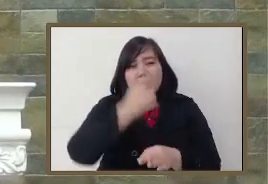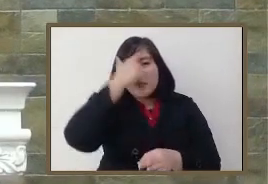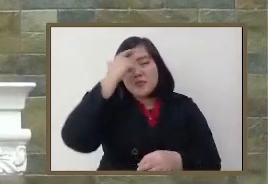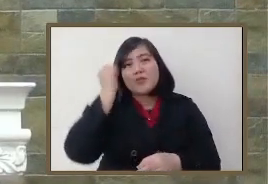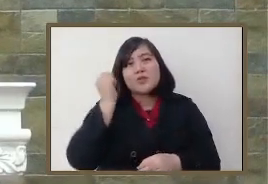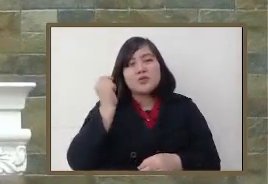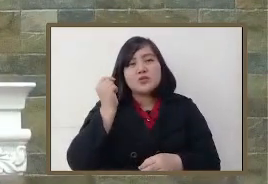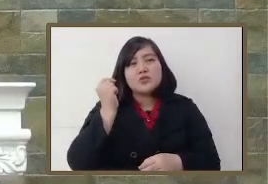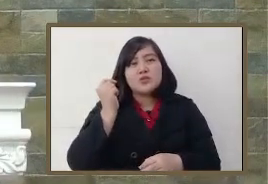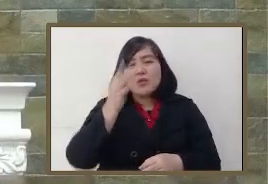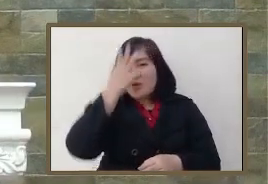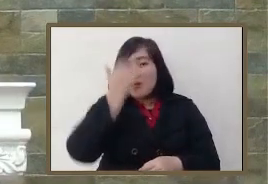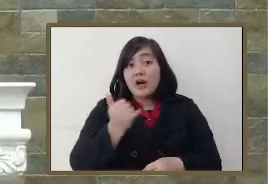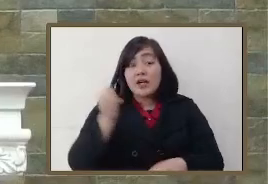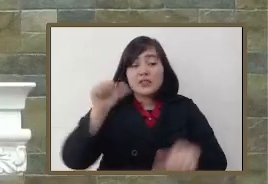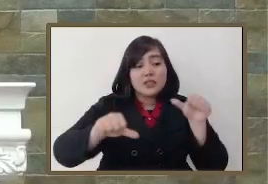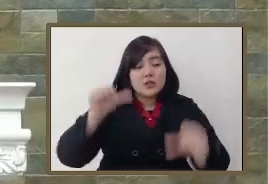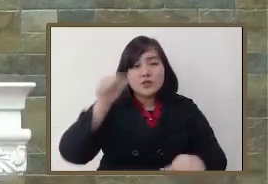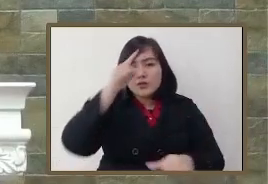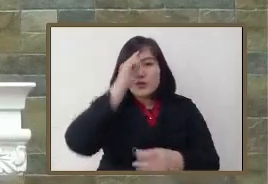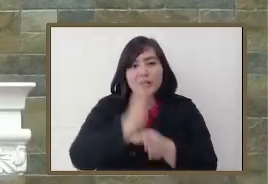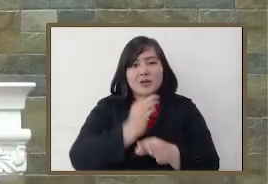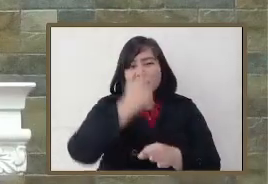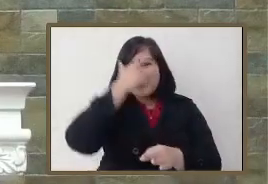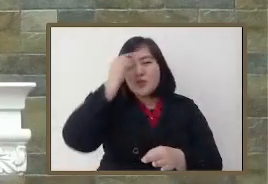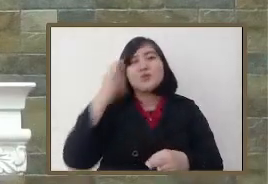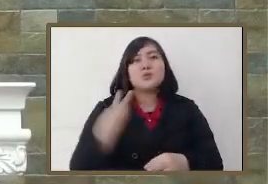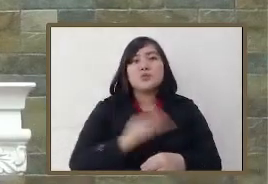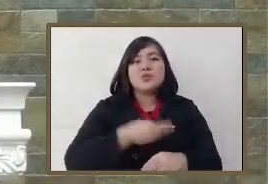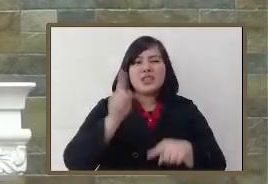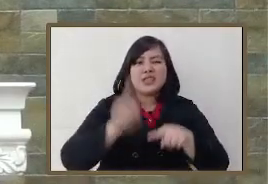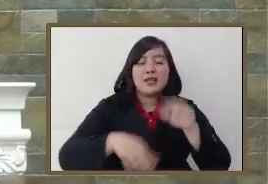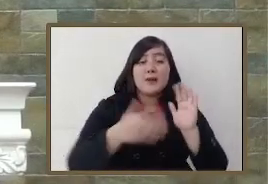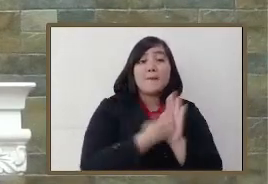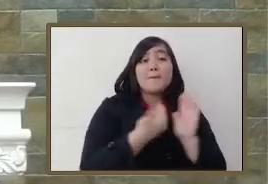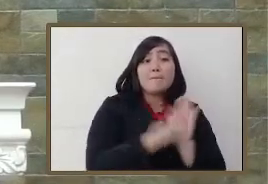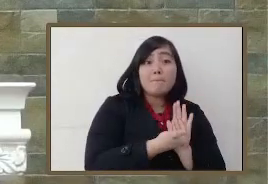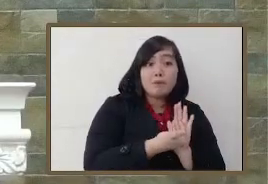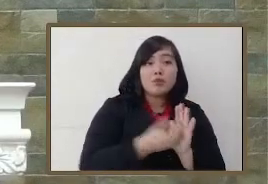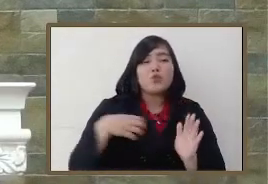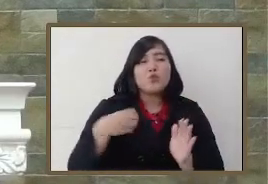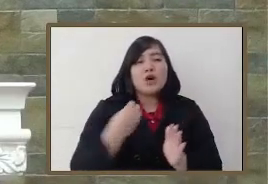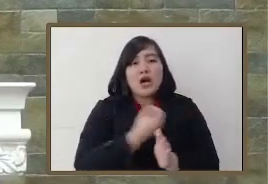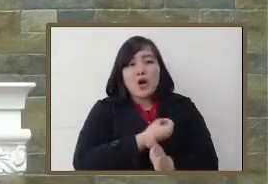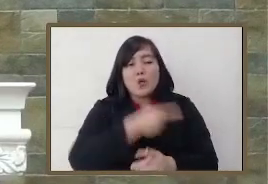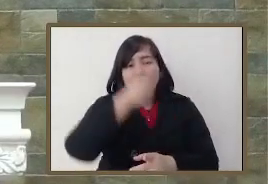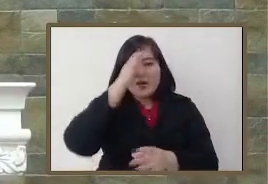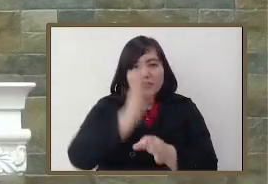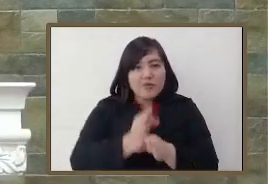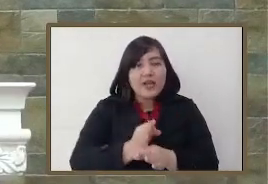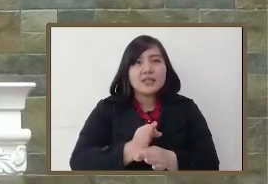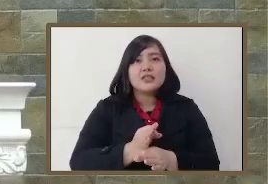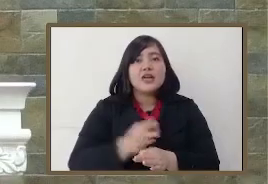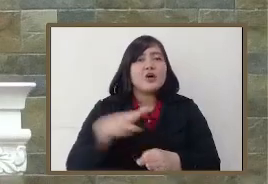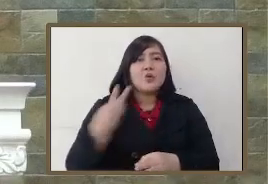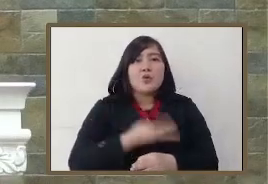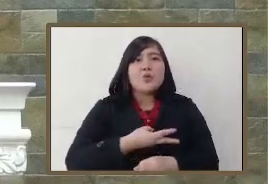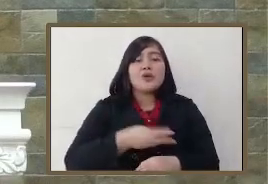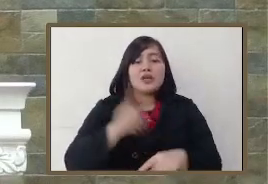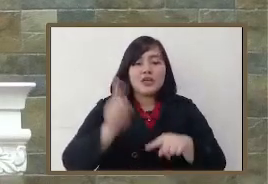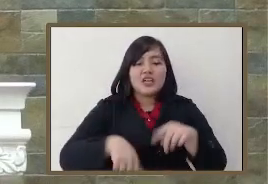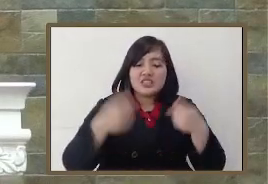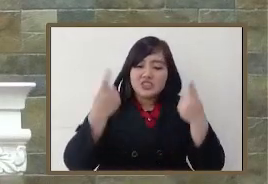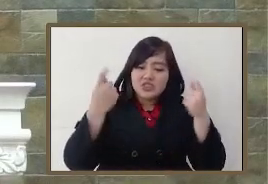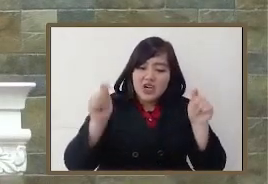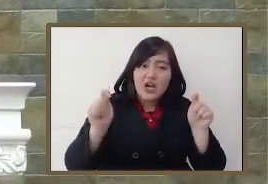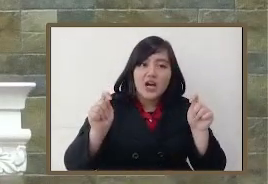ho natin nasusubukan ng mabuti yung pananampalataya natin. Yung knowledge natin, hindi ho natin